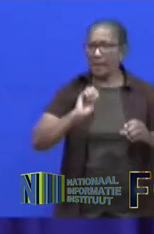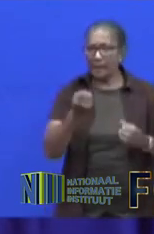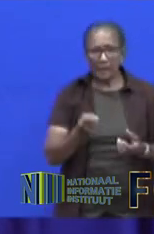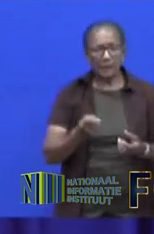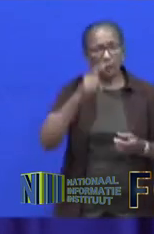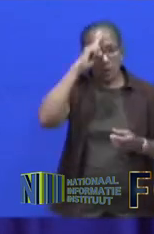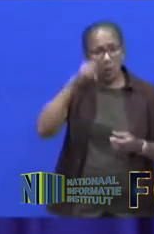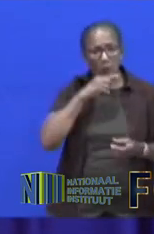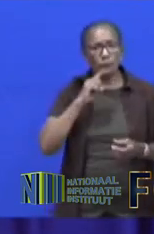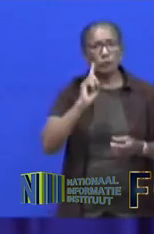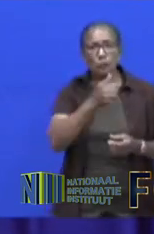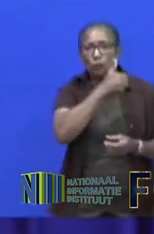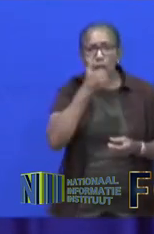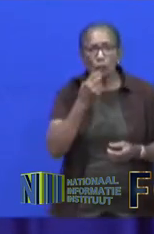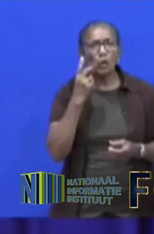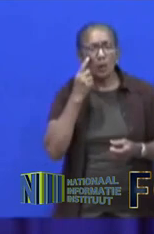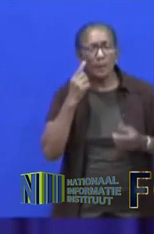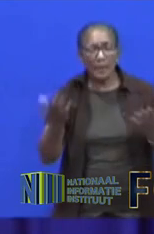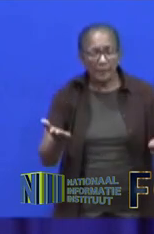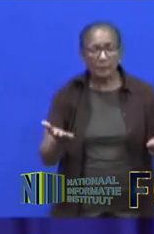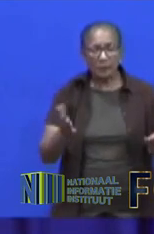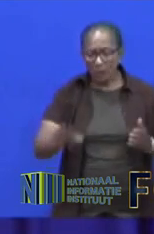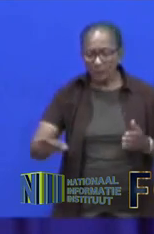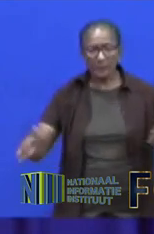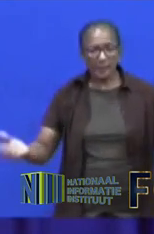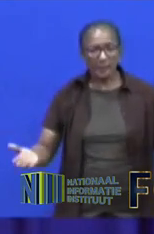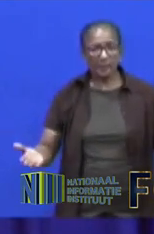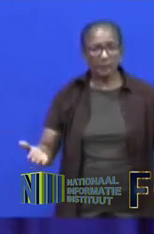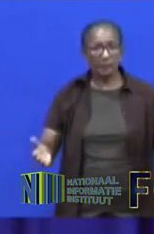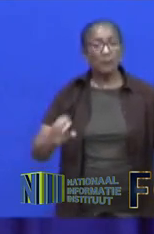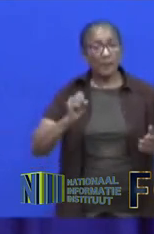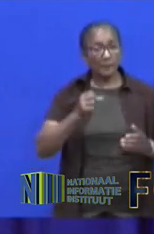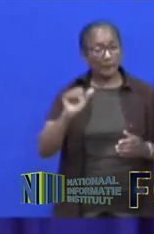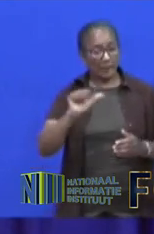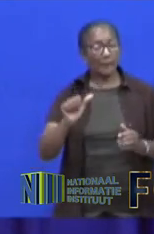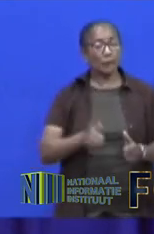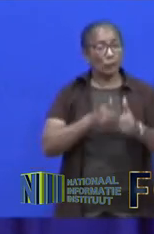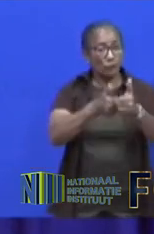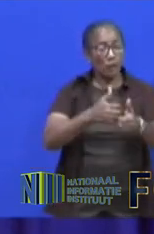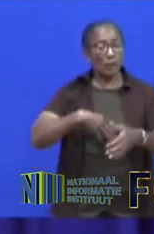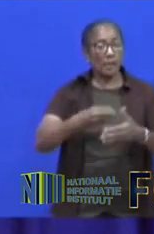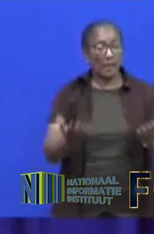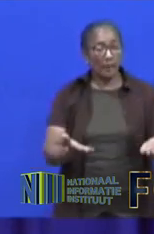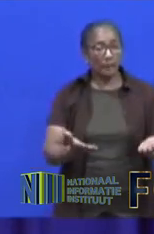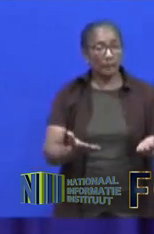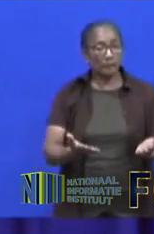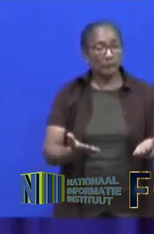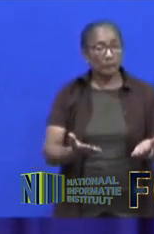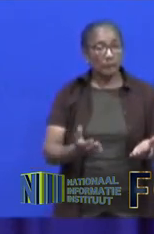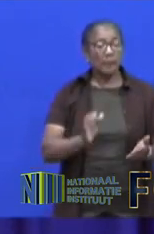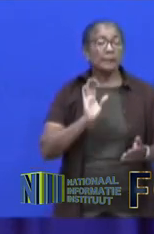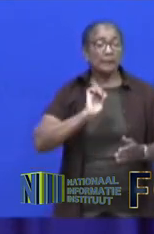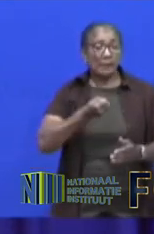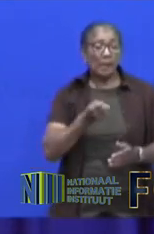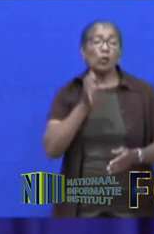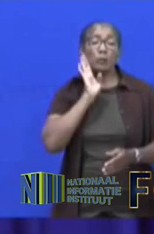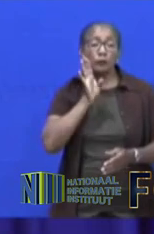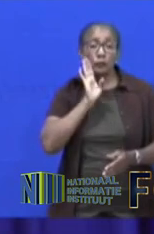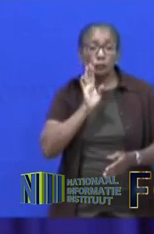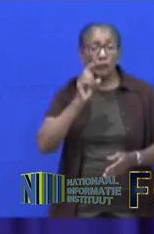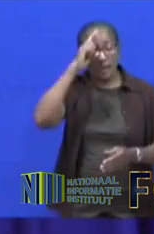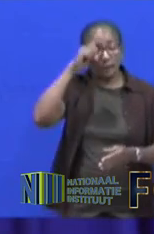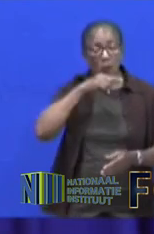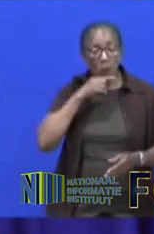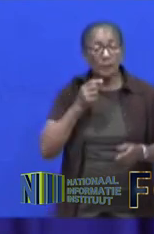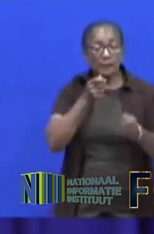natuurlijk. Het lijkt een kiek te zijn, maar het kan verstekende gevolgen hebben. Toch? Dus ik vraag aan de ouders en verzorgers